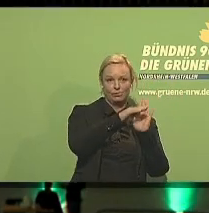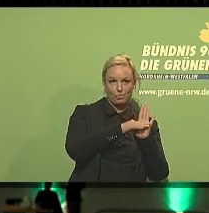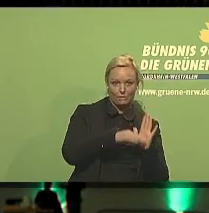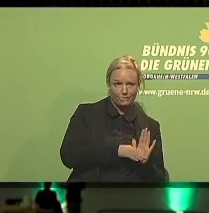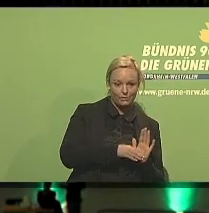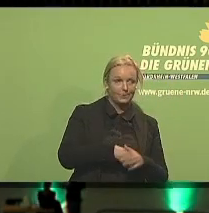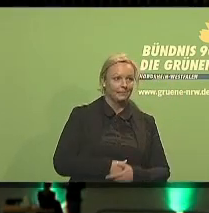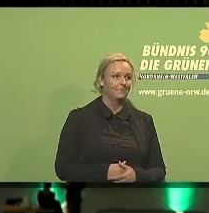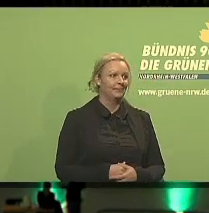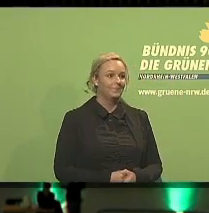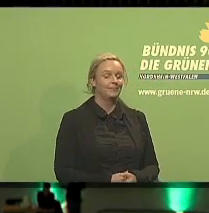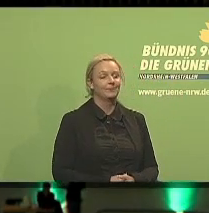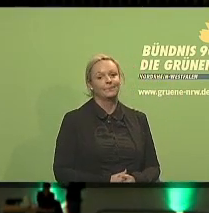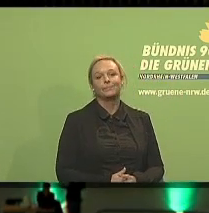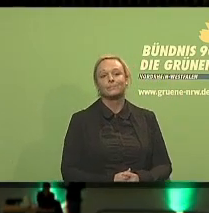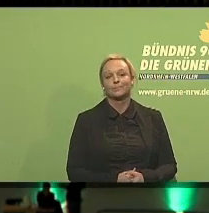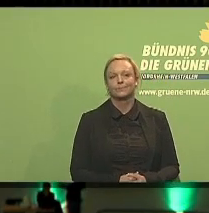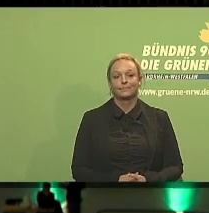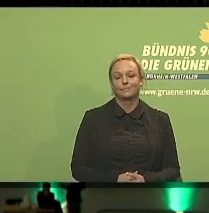das Wort.